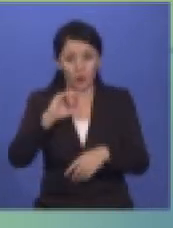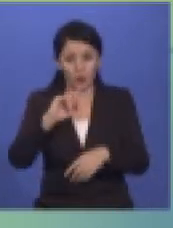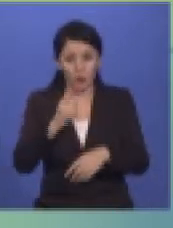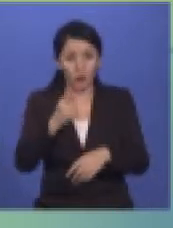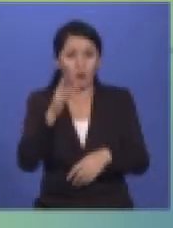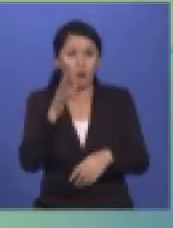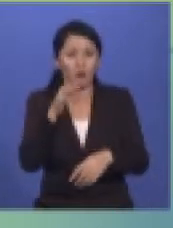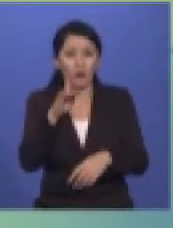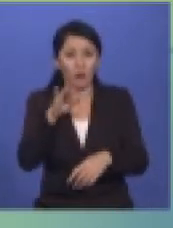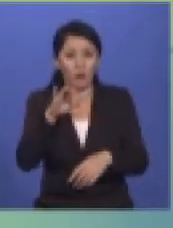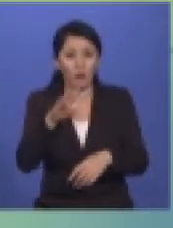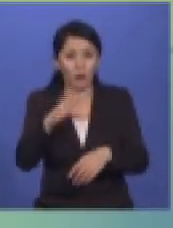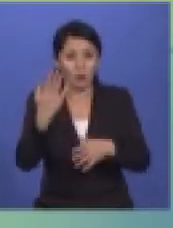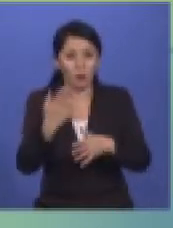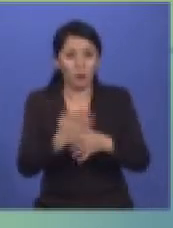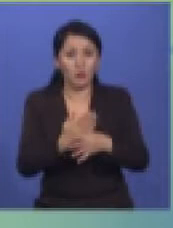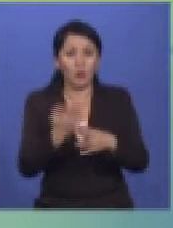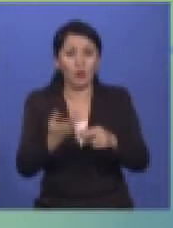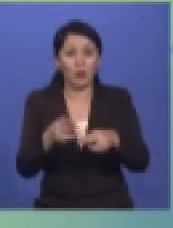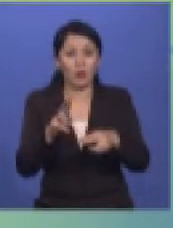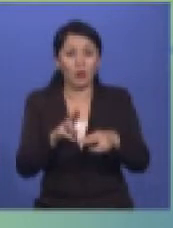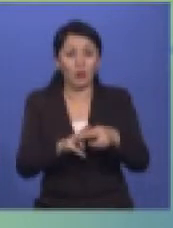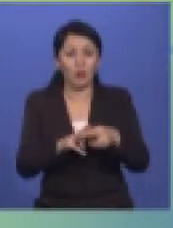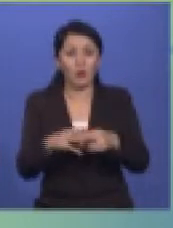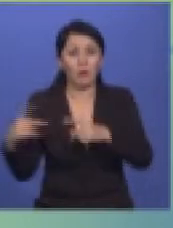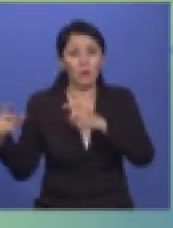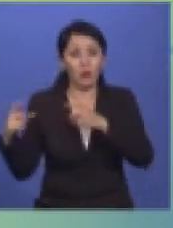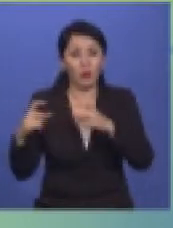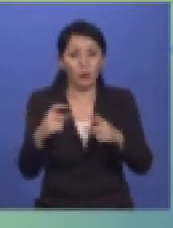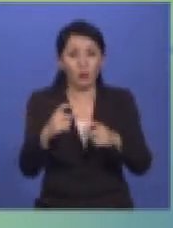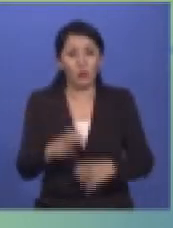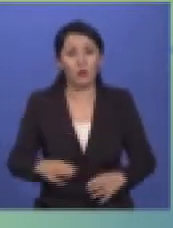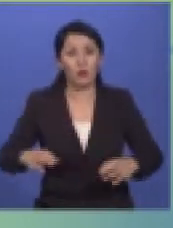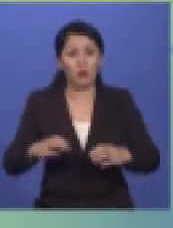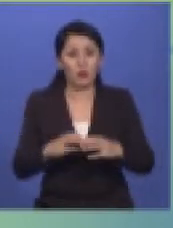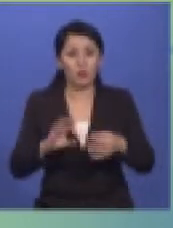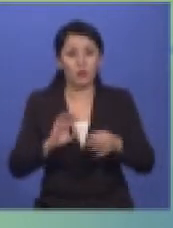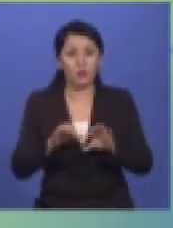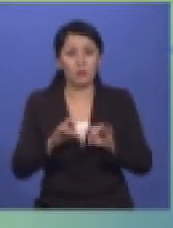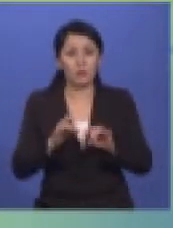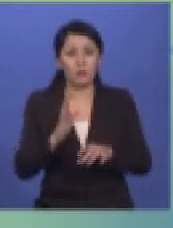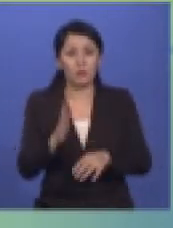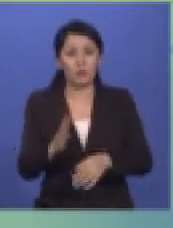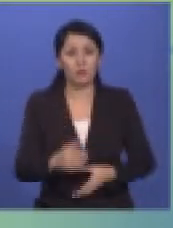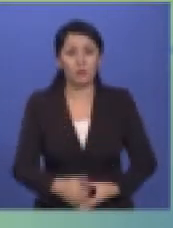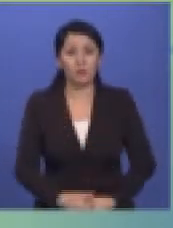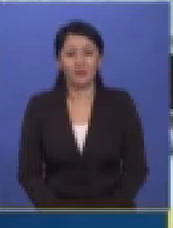күрделі жағдайда тұрған Ауғанстанға көмек қолын созу үшін логистикалық хабар құруды ұсынды. Толығырақ тілші